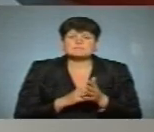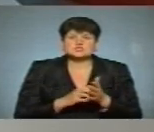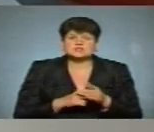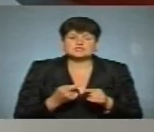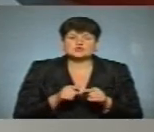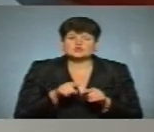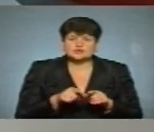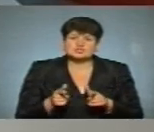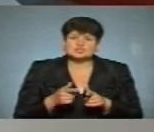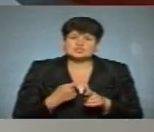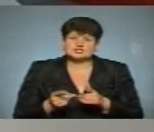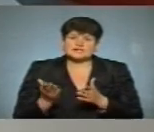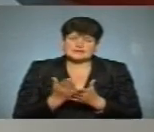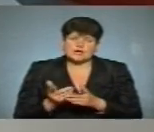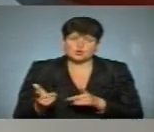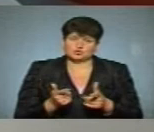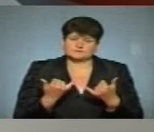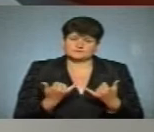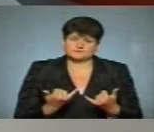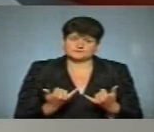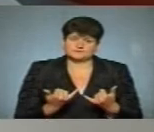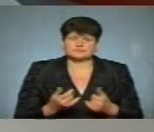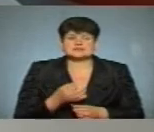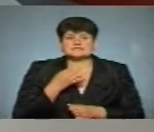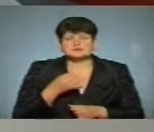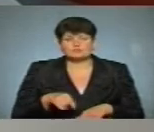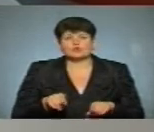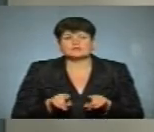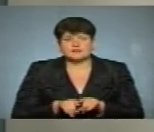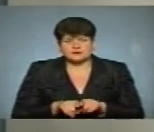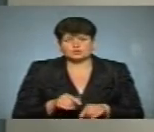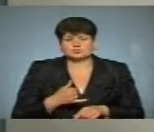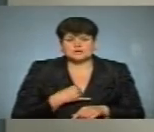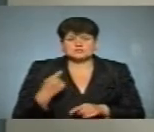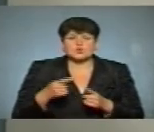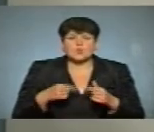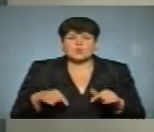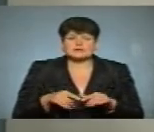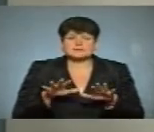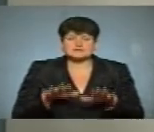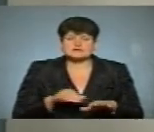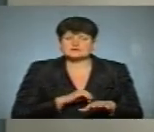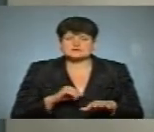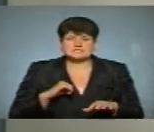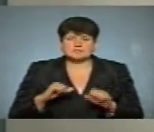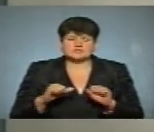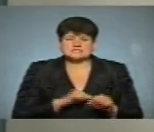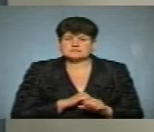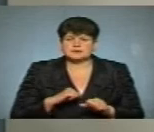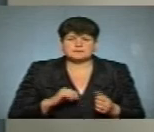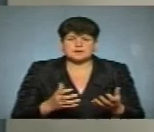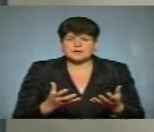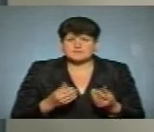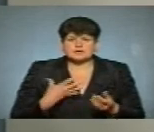і чи є готовність наразі? Ну, скажімо так, у нас органи місцевого самоврядування самостійно приймають